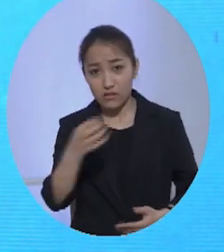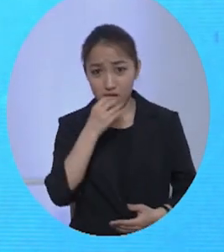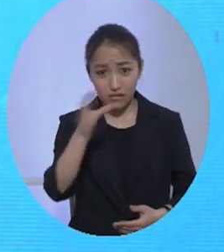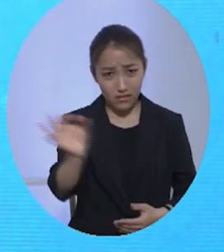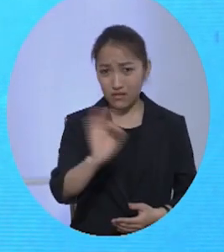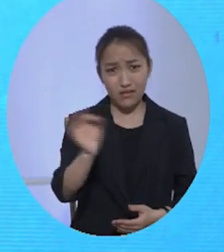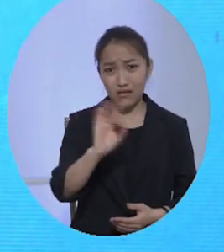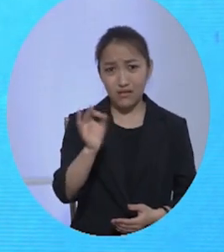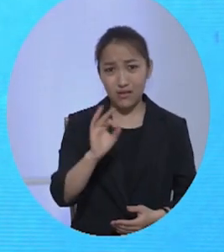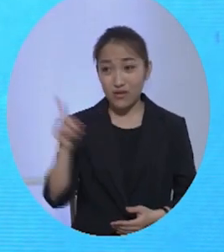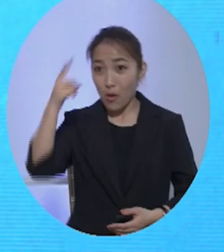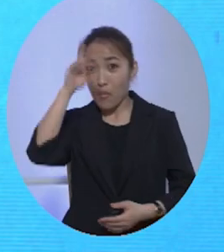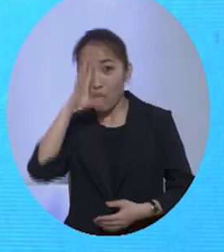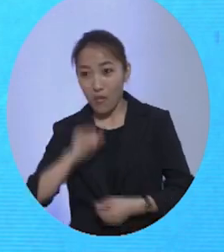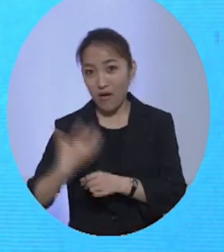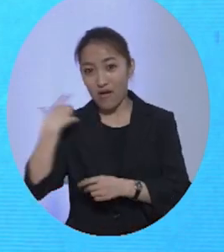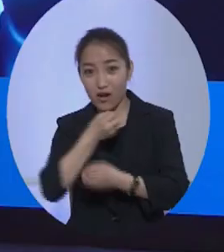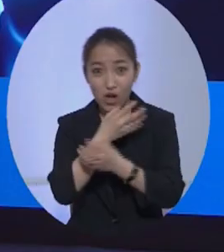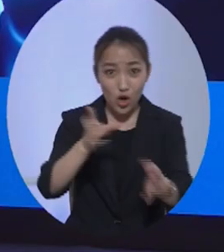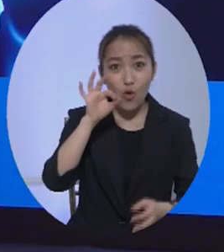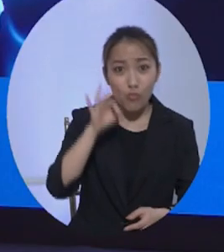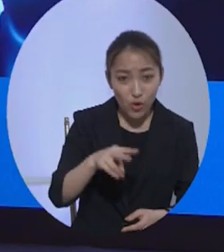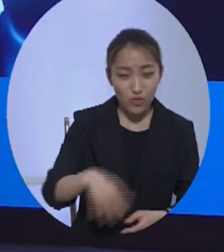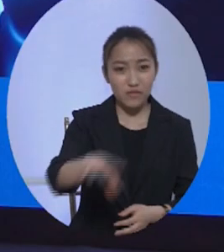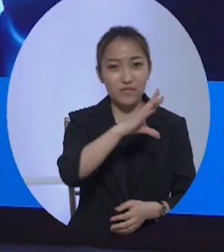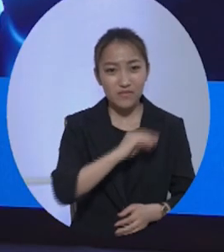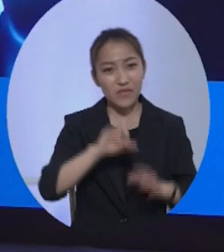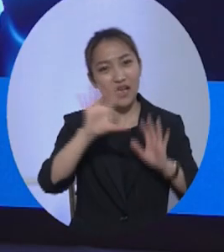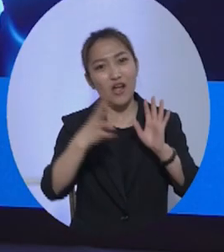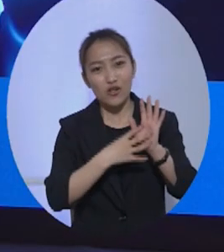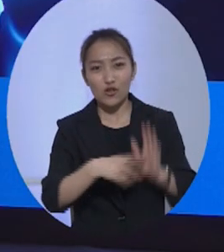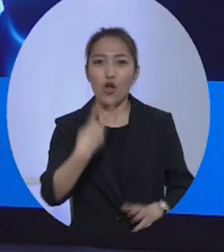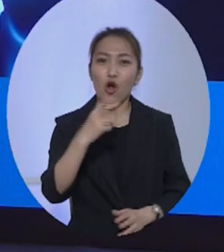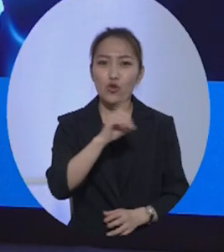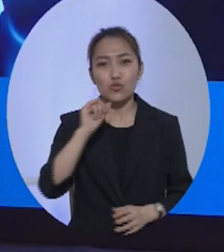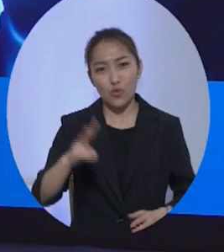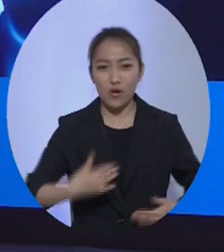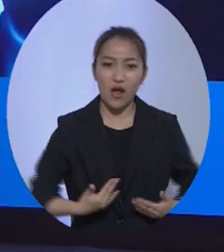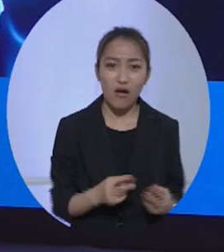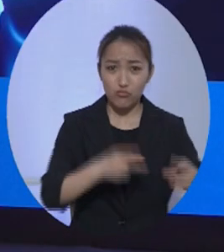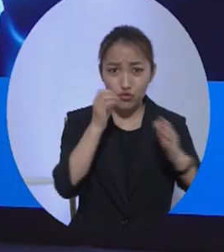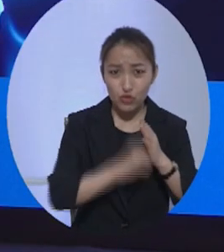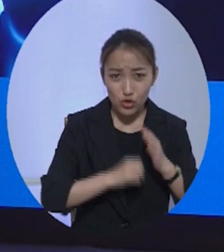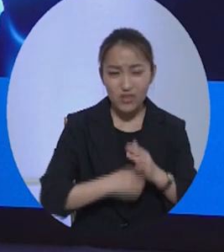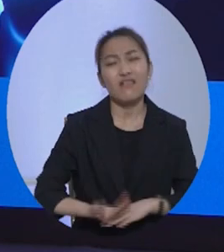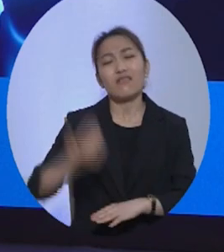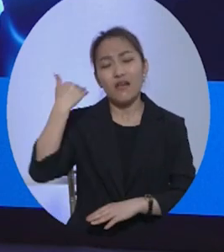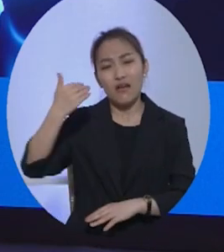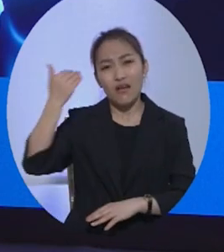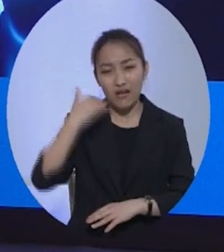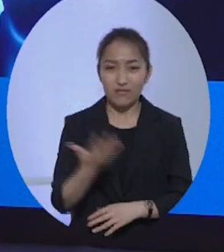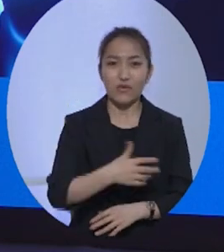өөрчилчихсэн бол 19 20 дугаар зуунд бидний үүг дэдс бүр манай ярины өмнөх 1-р зуун тэгээд 5 6 дугаар